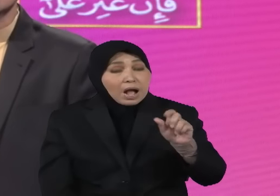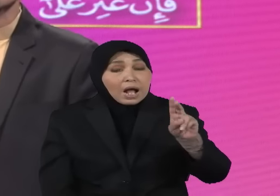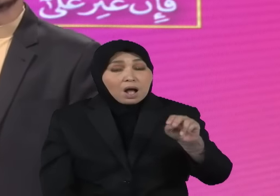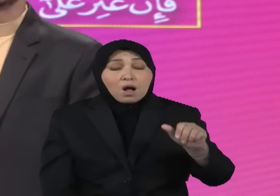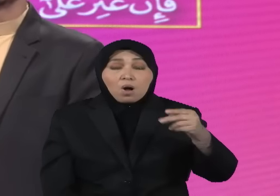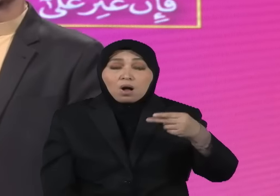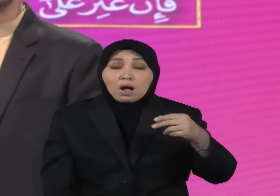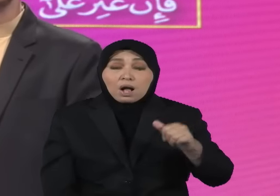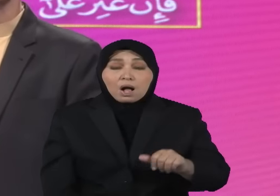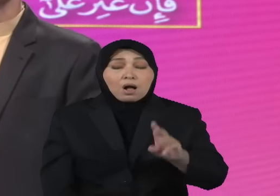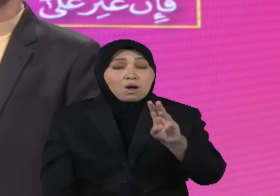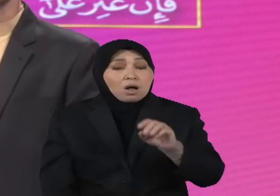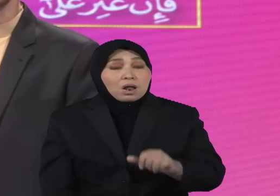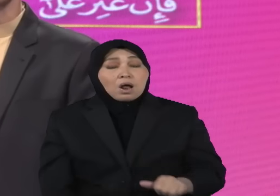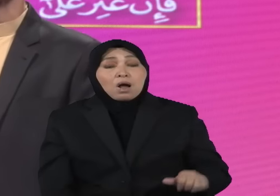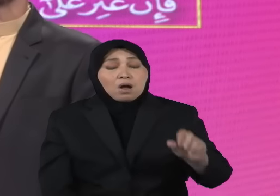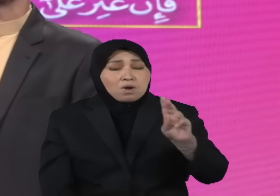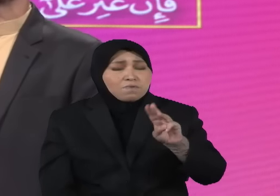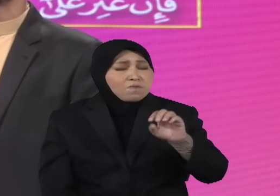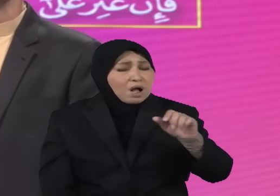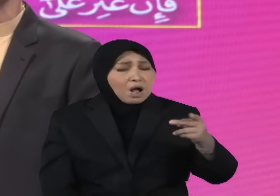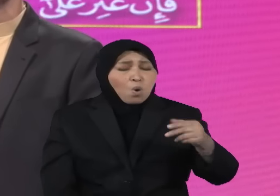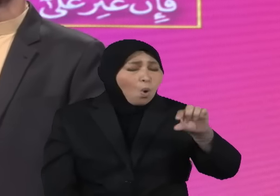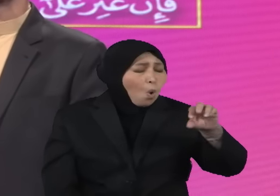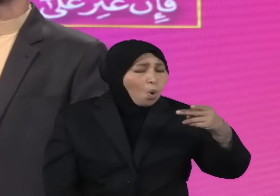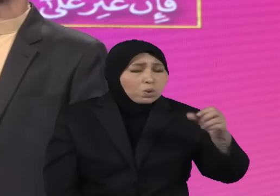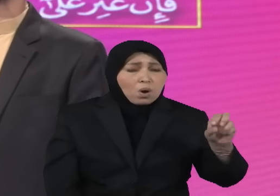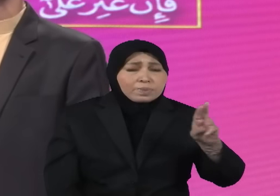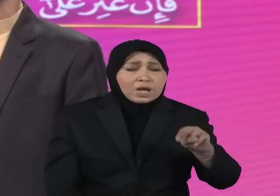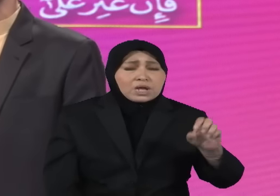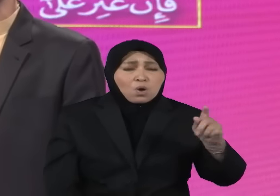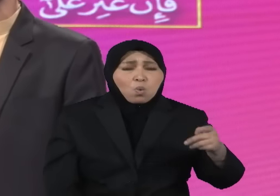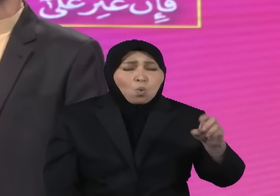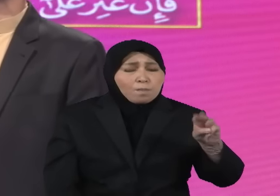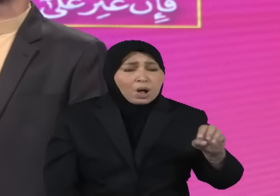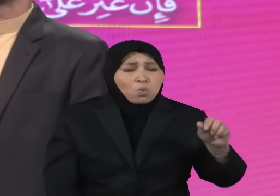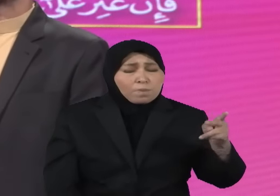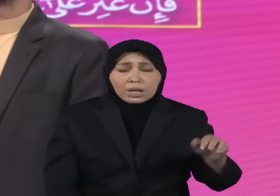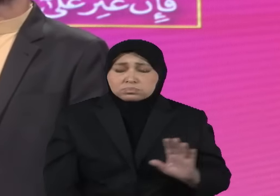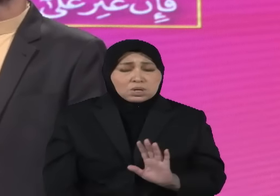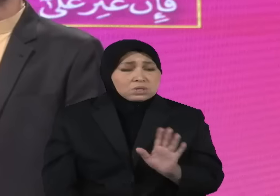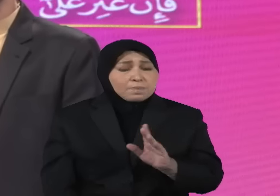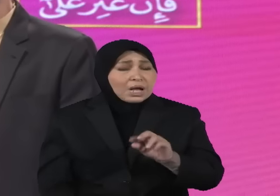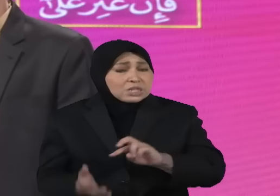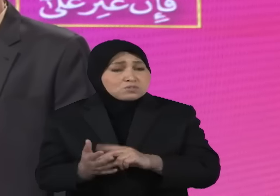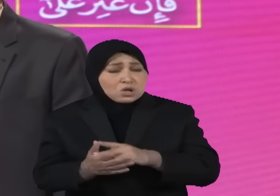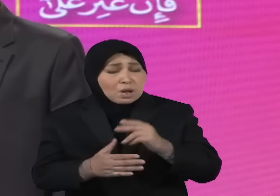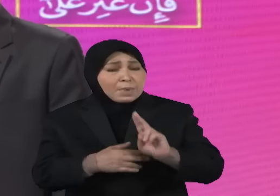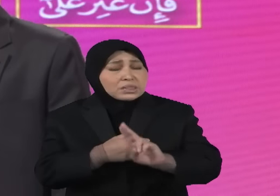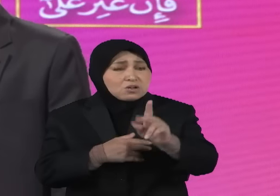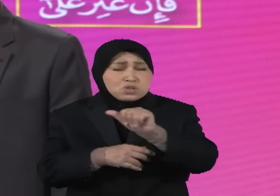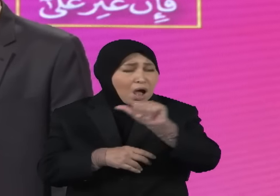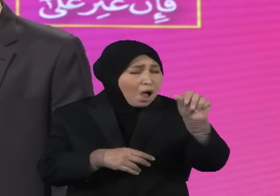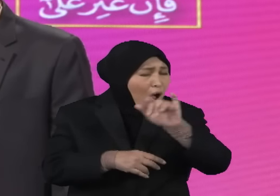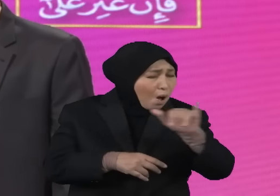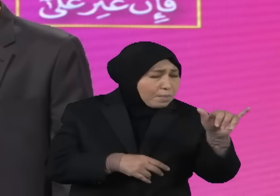fa'akhara bukan fa'akhurani yaqumani maqamahuma mana bagi depan dengan bagi atas sama